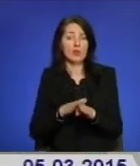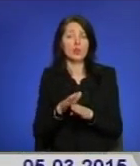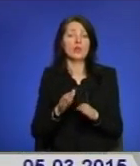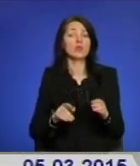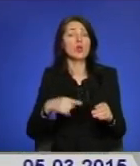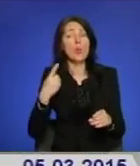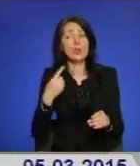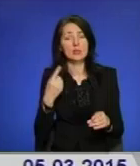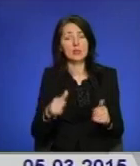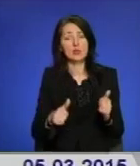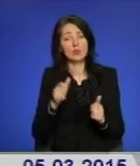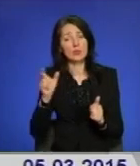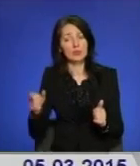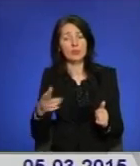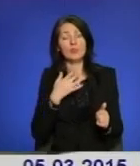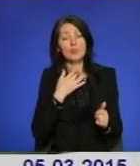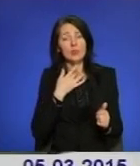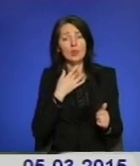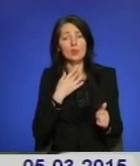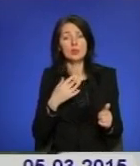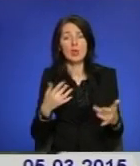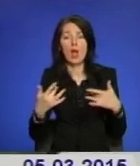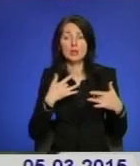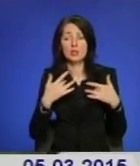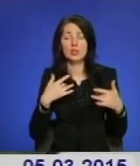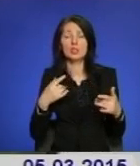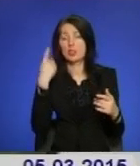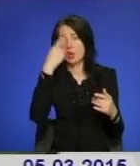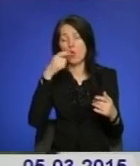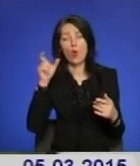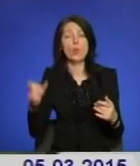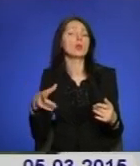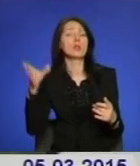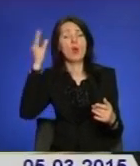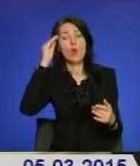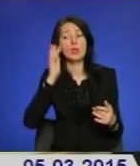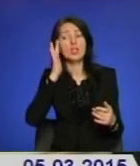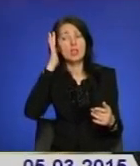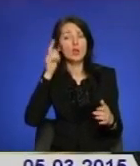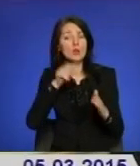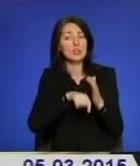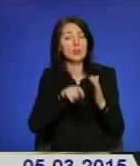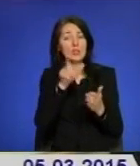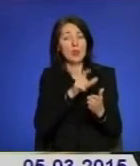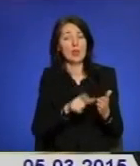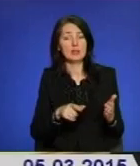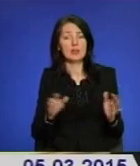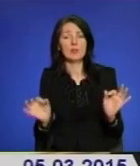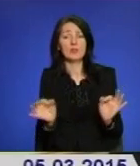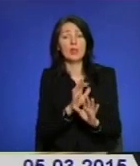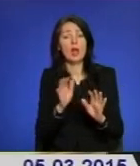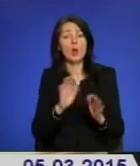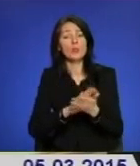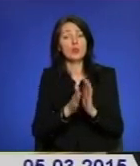конкурсантів, постановку голосу, сценічний образ, враховували ідею і зміст поезії. Атмосфера у залі